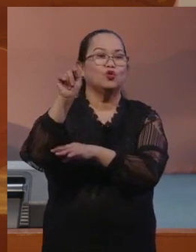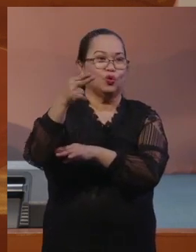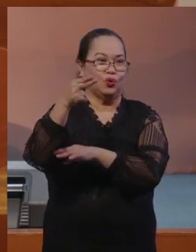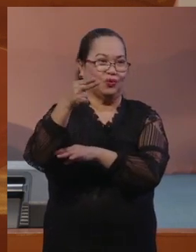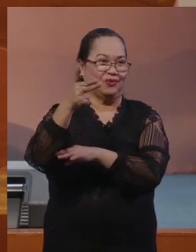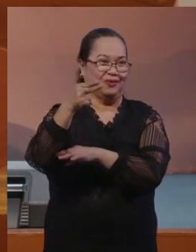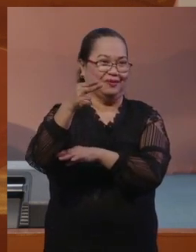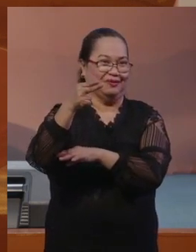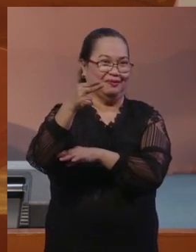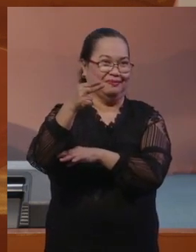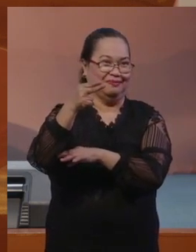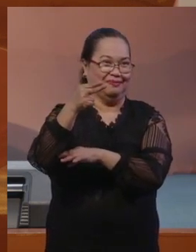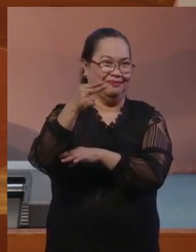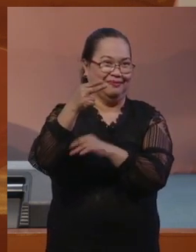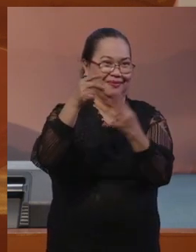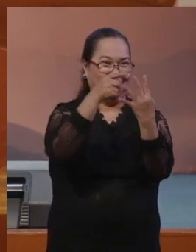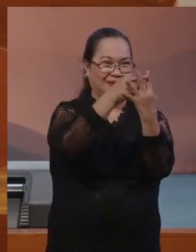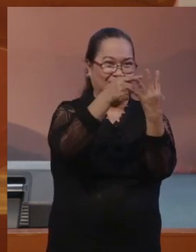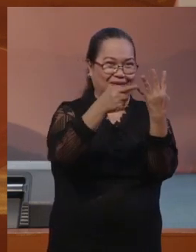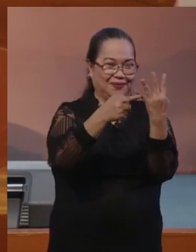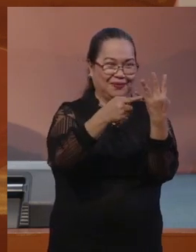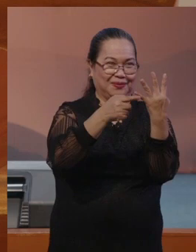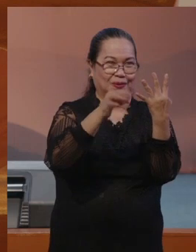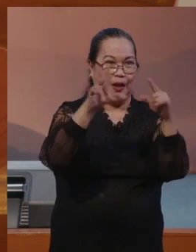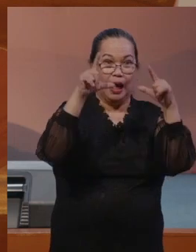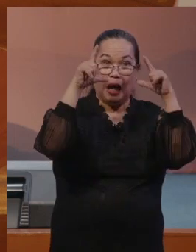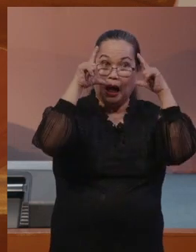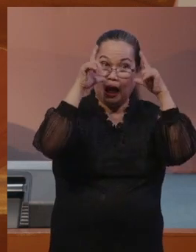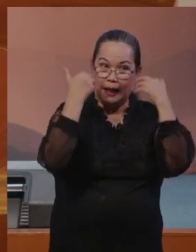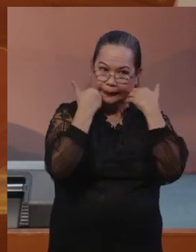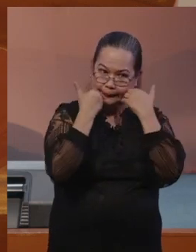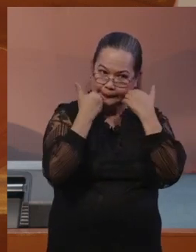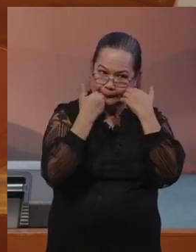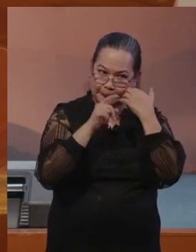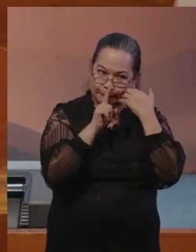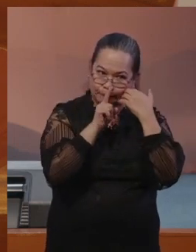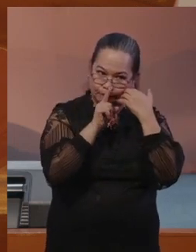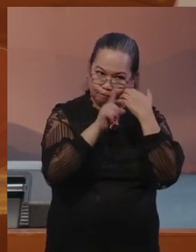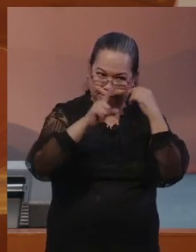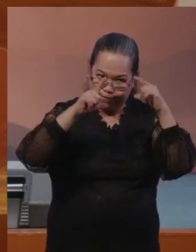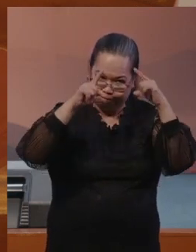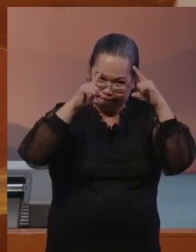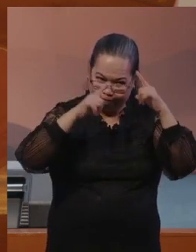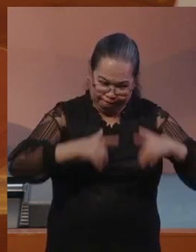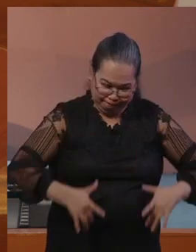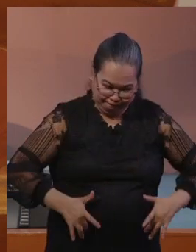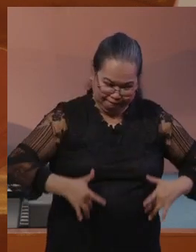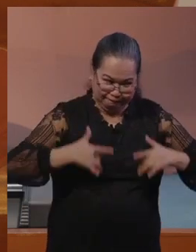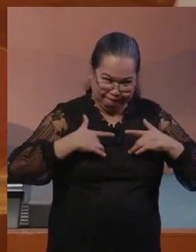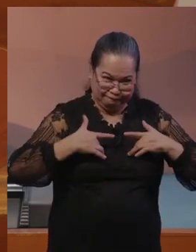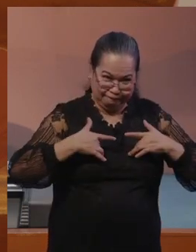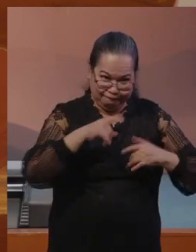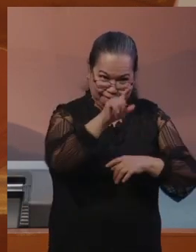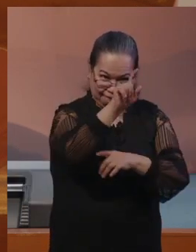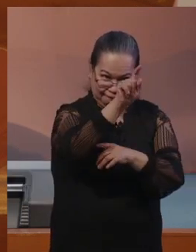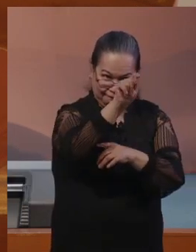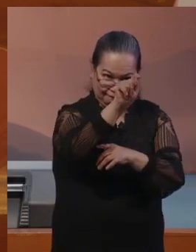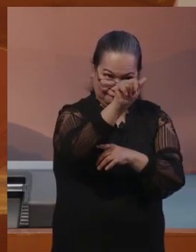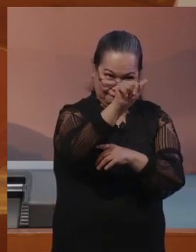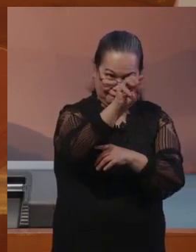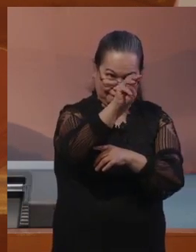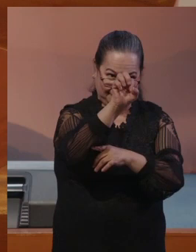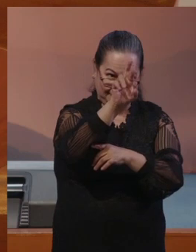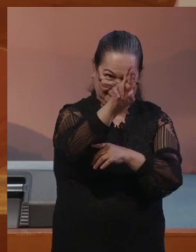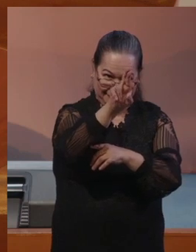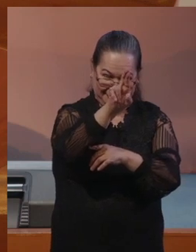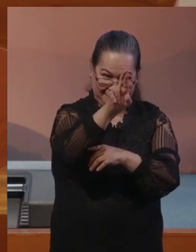Isa rin siya sa 4 na babaeng na iskandalo ang kanilang buhay. Si Tamar. Si